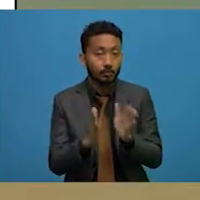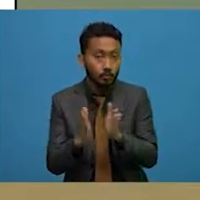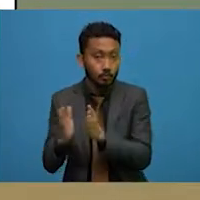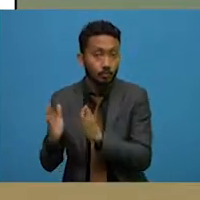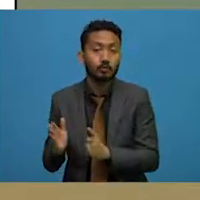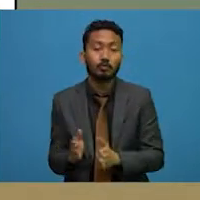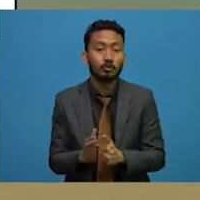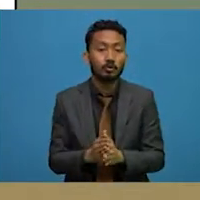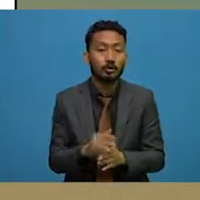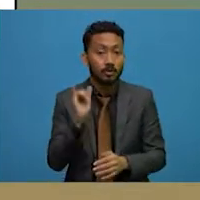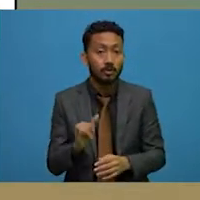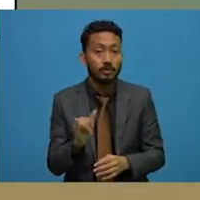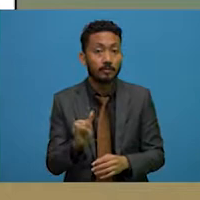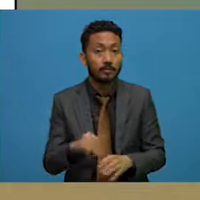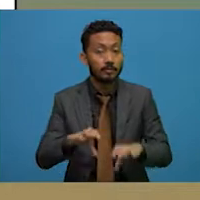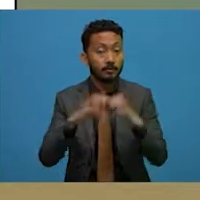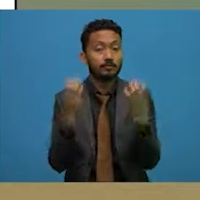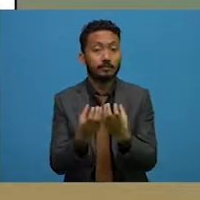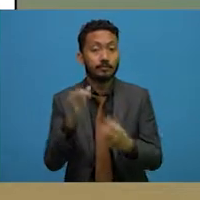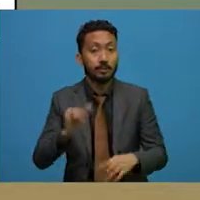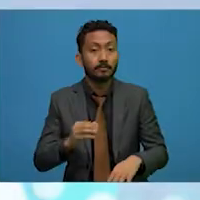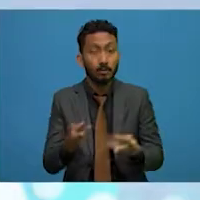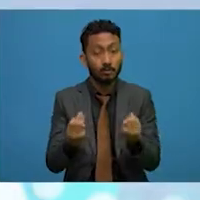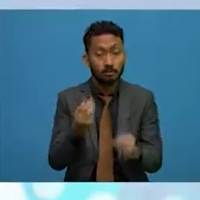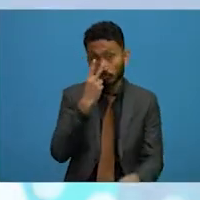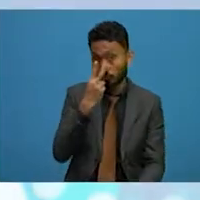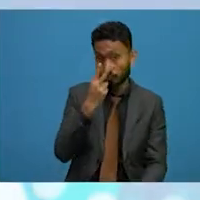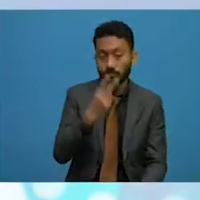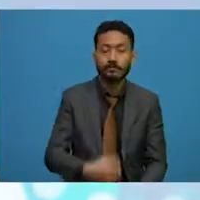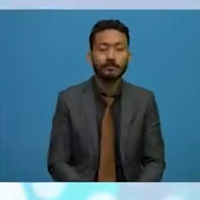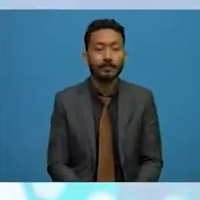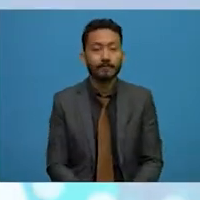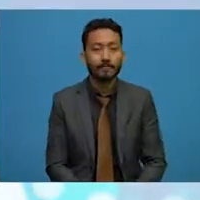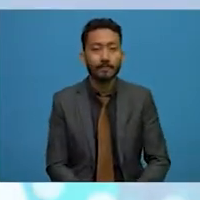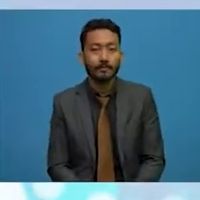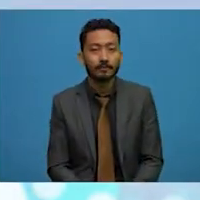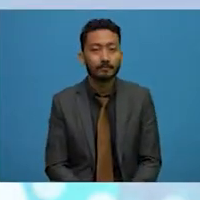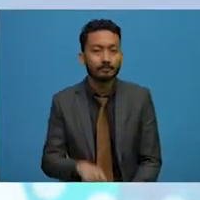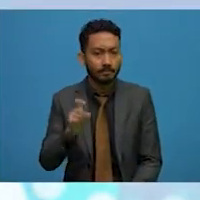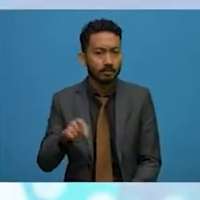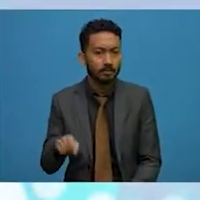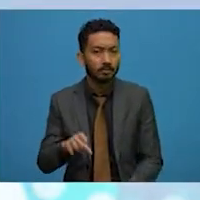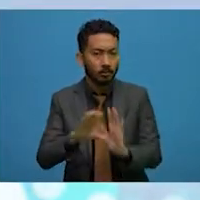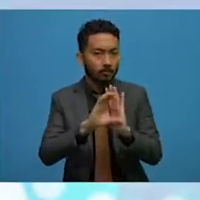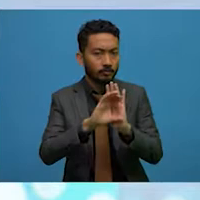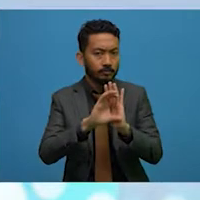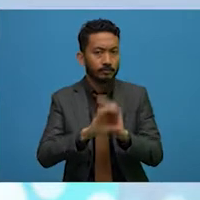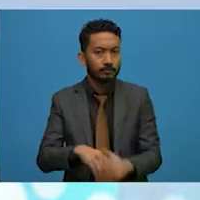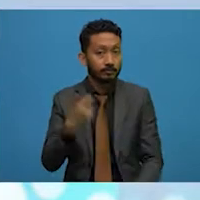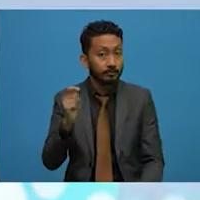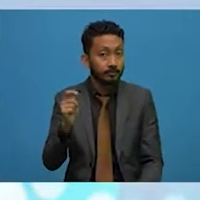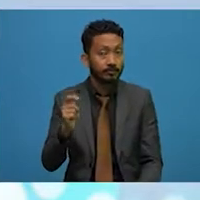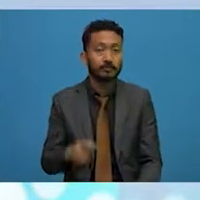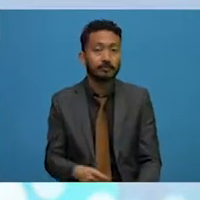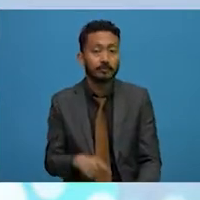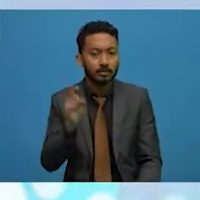dengan kelompok yang akan diberikan tumpuan. Golongan kanak-kanak contohnya, teks yang hendak